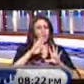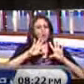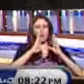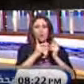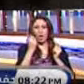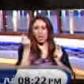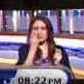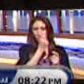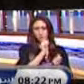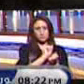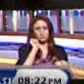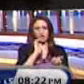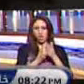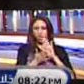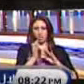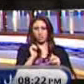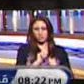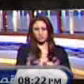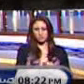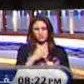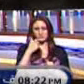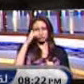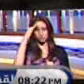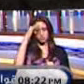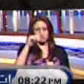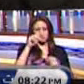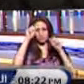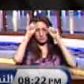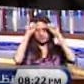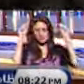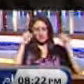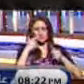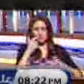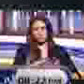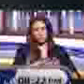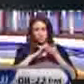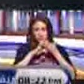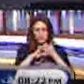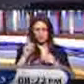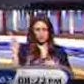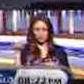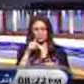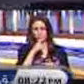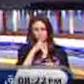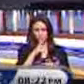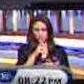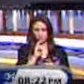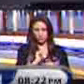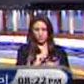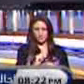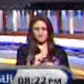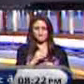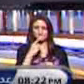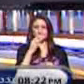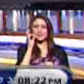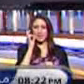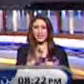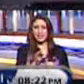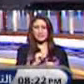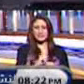نعم. بالفعل. شكرا سيد سفير علي العشيري مساعد وزير الخارجية للشؤون القنصلية، هأكد نفس الرسالة اللي قالها سيادة السفير، أرجو من